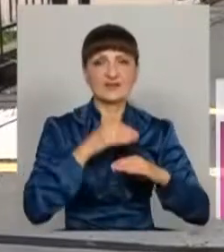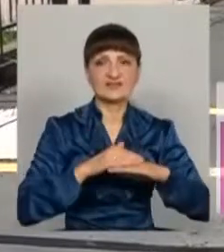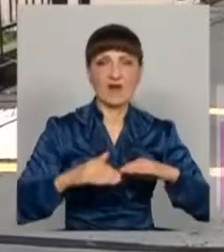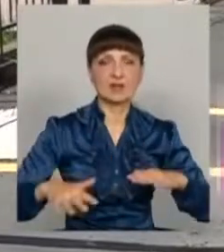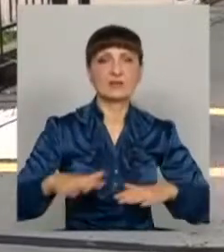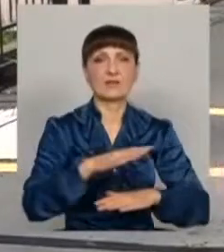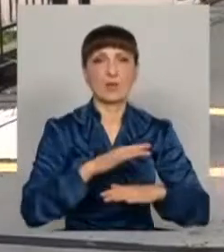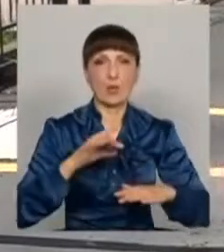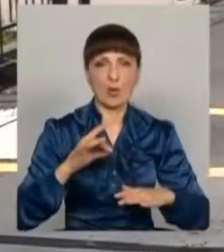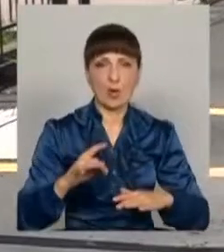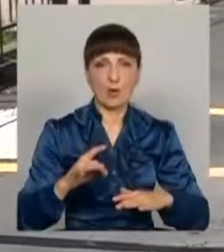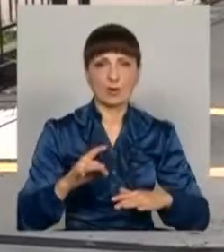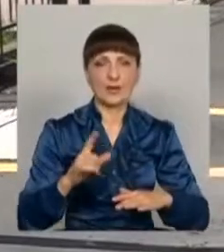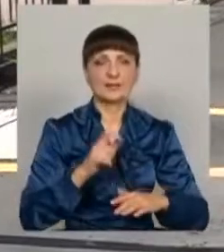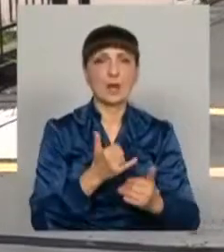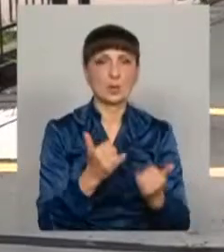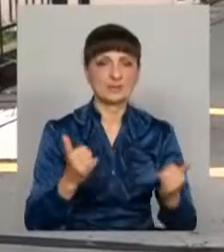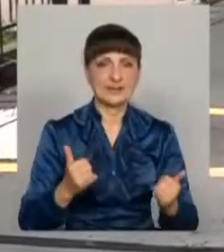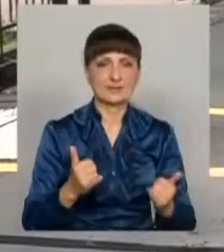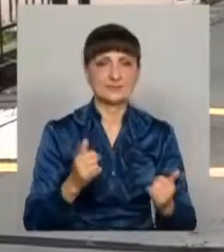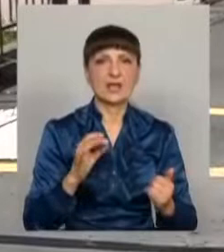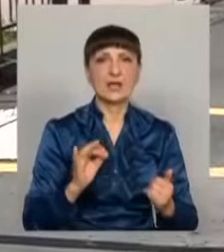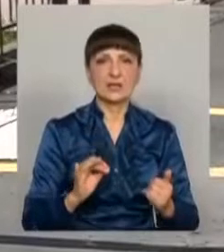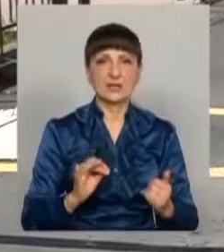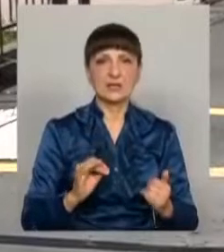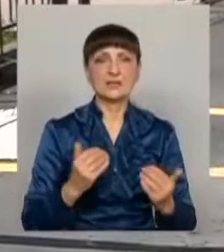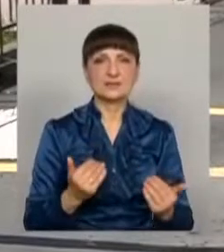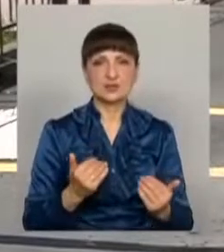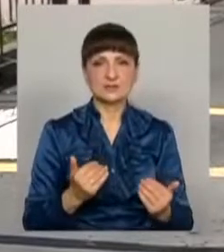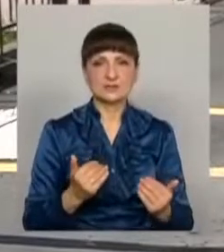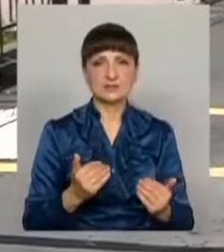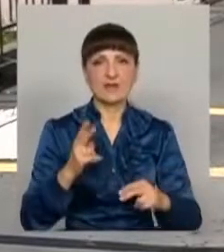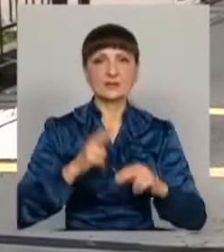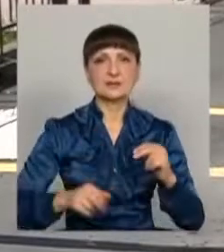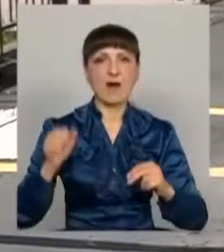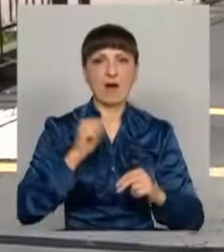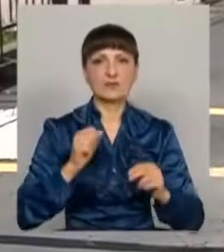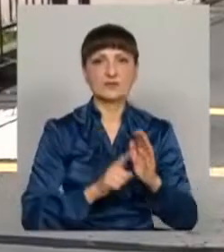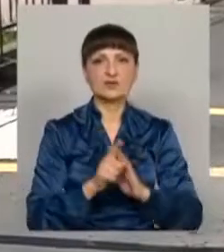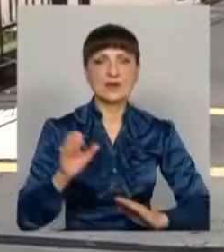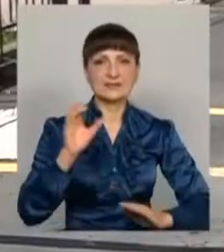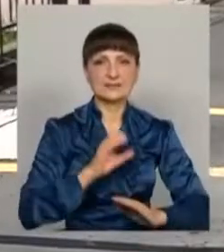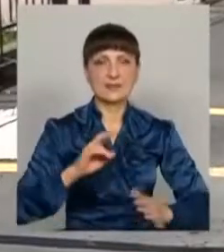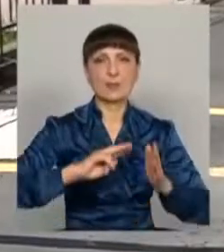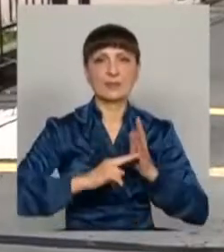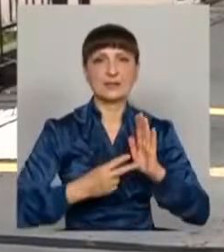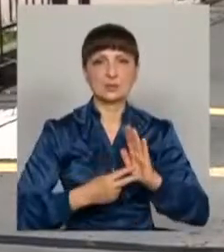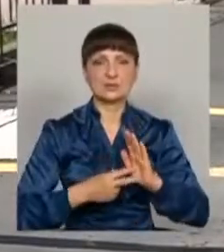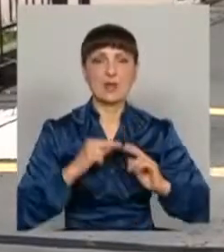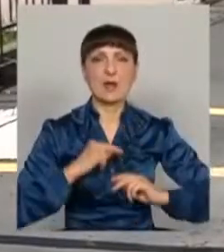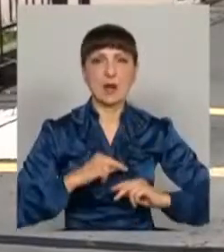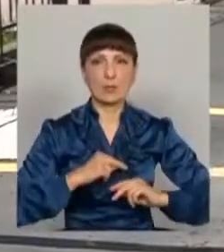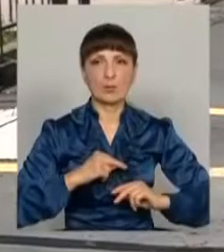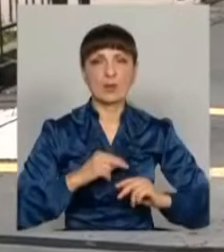в качестве компенсации для жильцов. И сейчас в конце августа, в начале сентября планируются работы